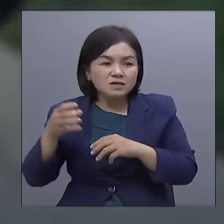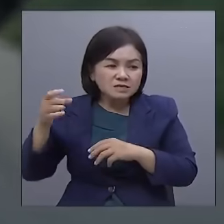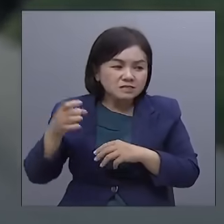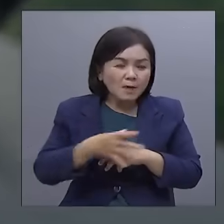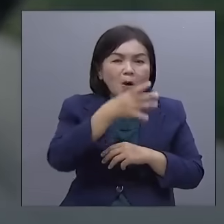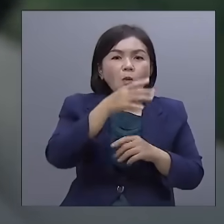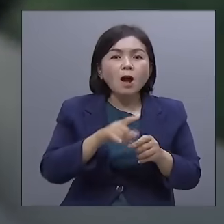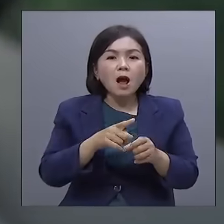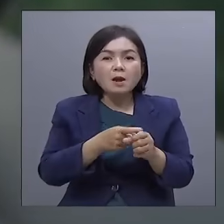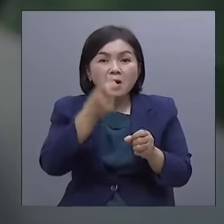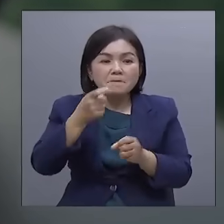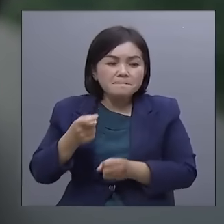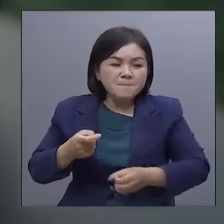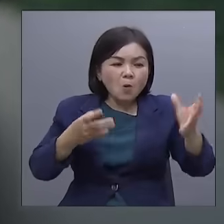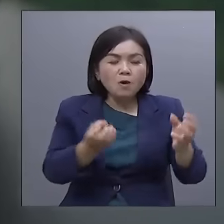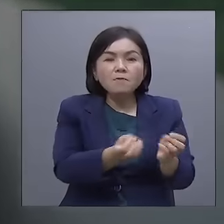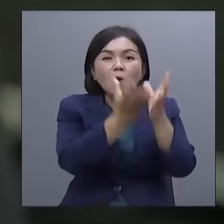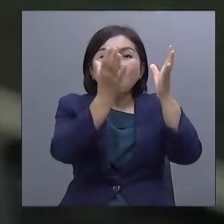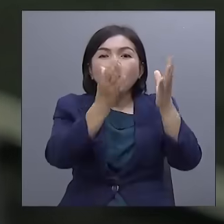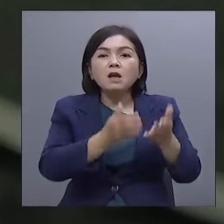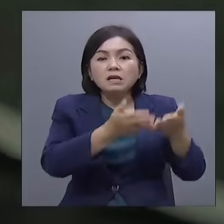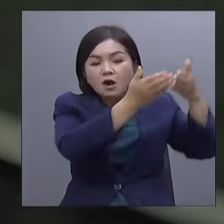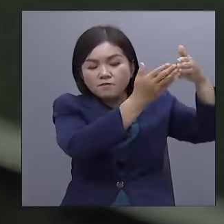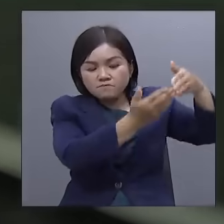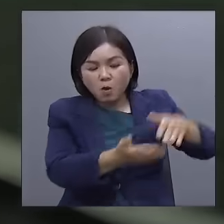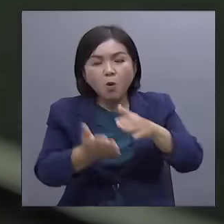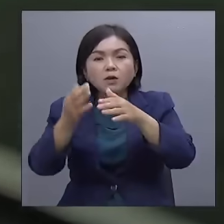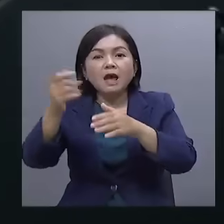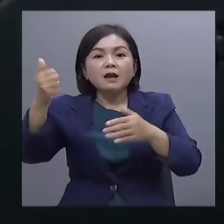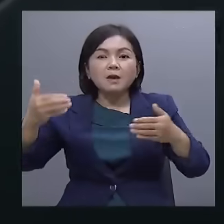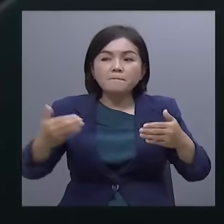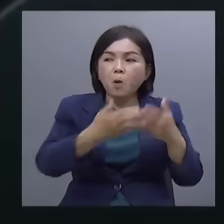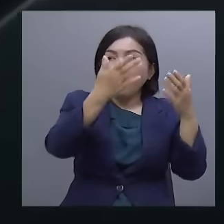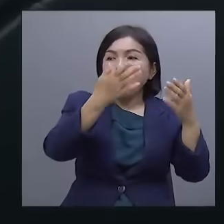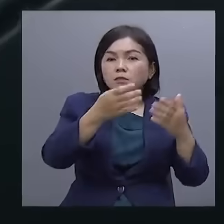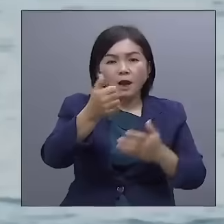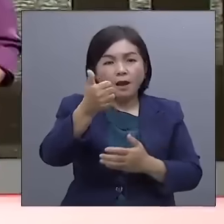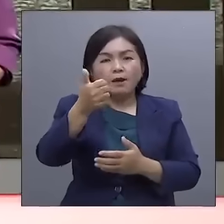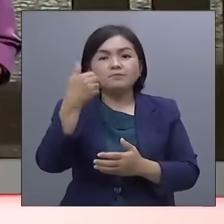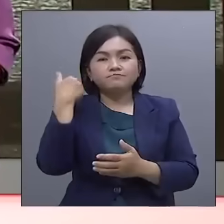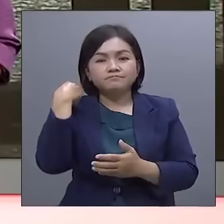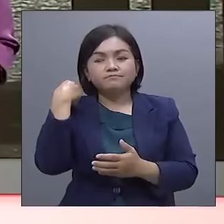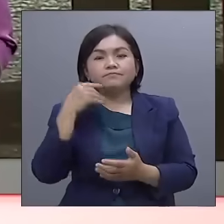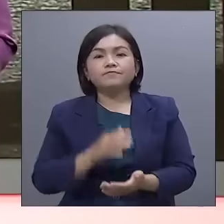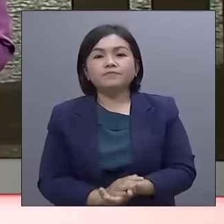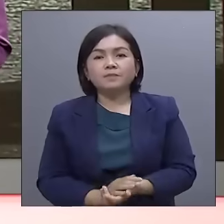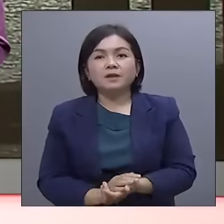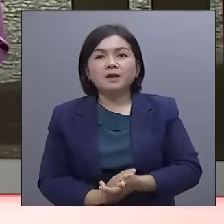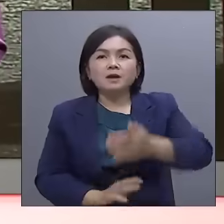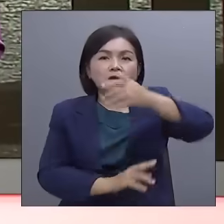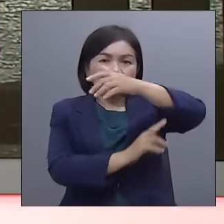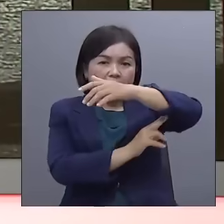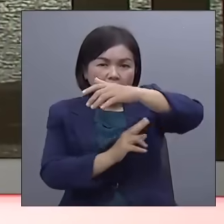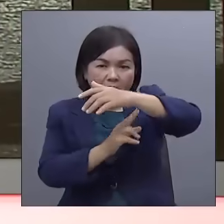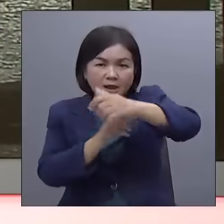ติดระเบิดจำนวนมากพอแล้วก็สามารถพุ่งชนได้แบบจางๆค่ะสะพานเคิร์กสร้างขึ้น